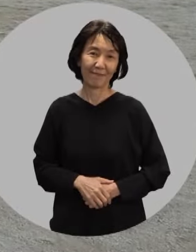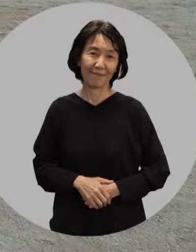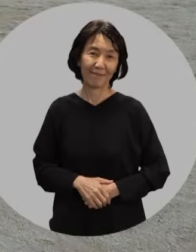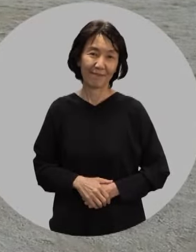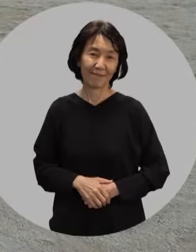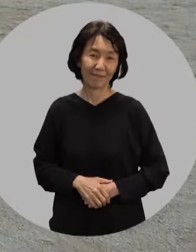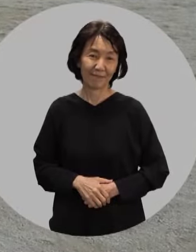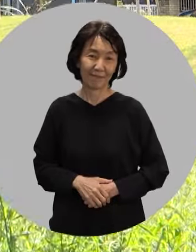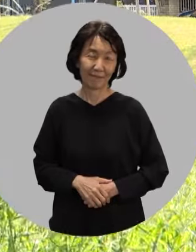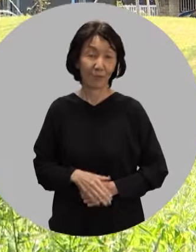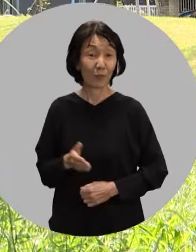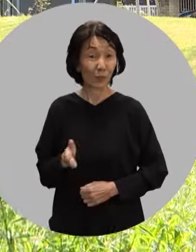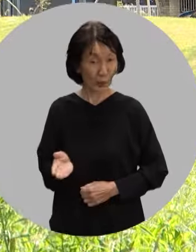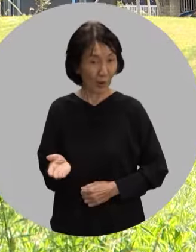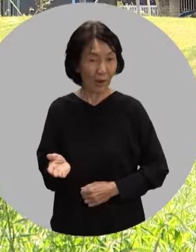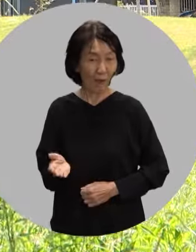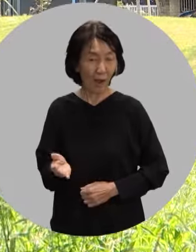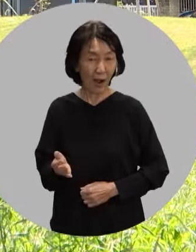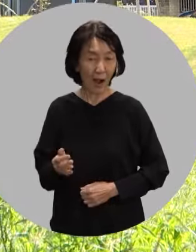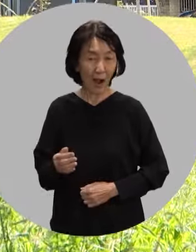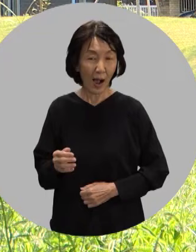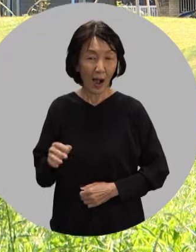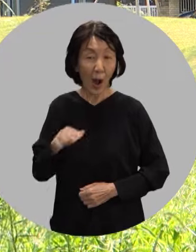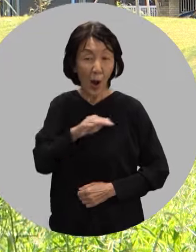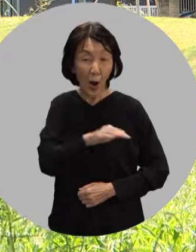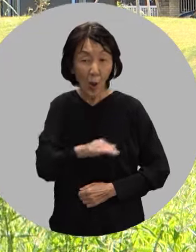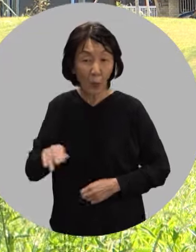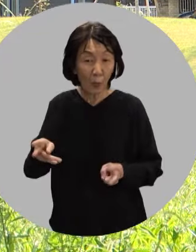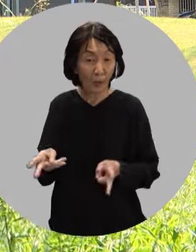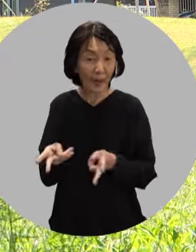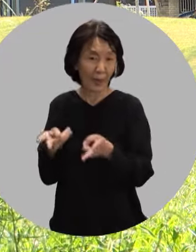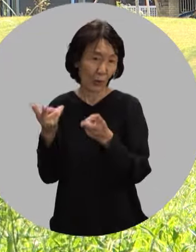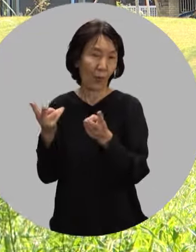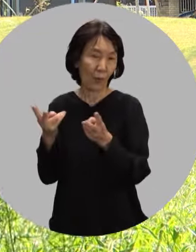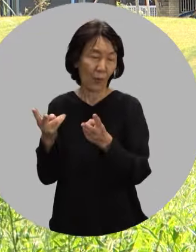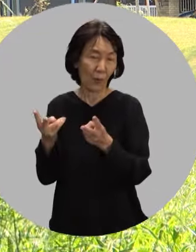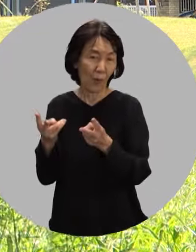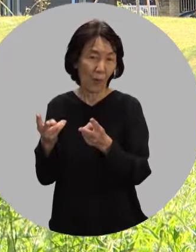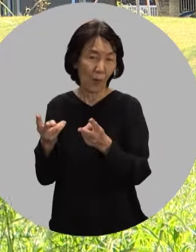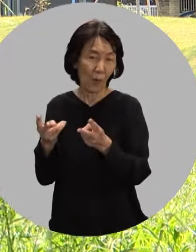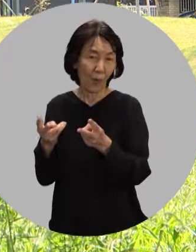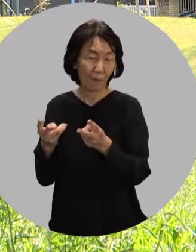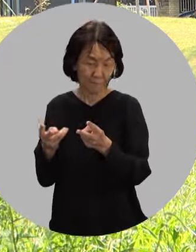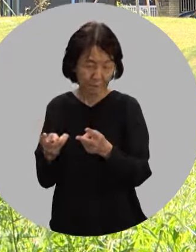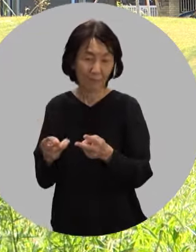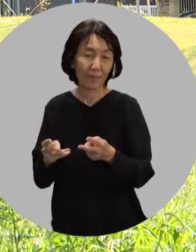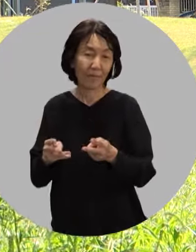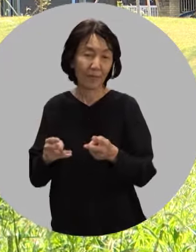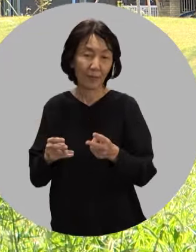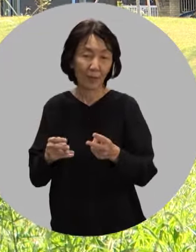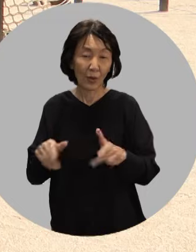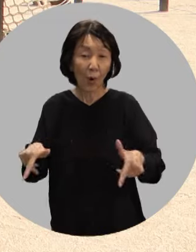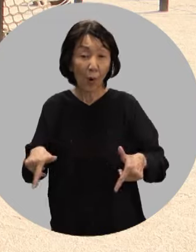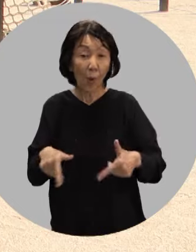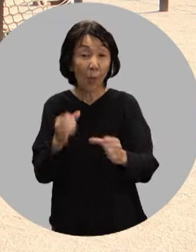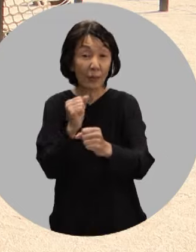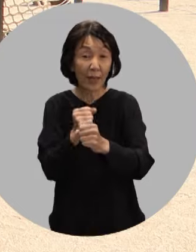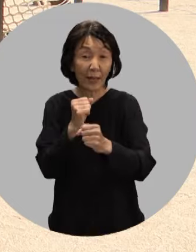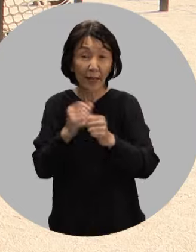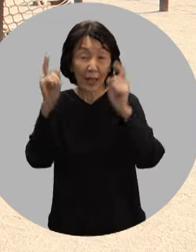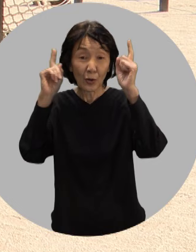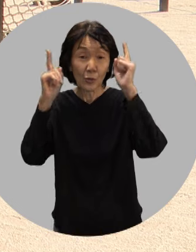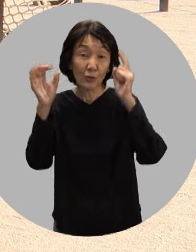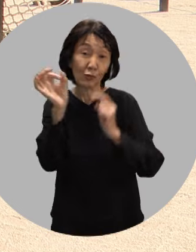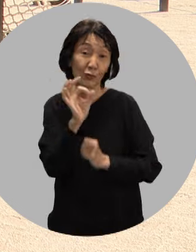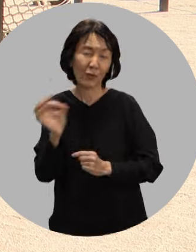夫です。 こちらは主に幼児のためのエリア。意見交換の場では木製の